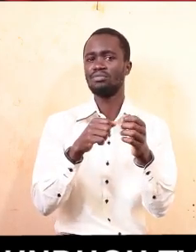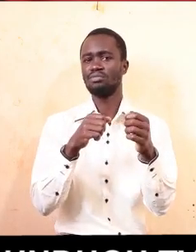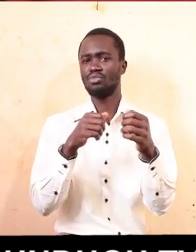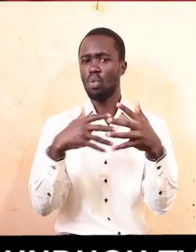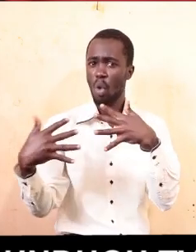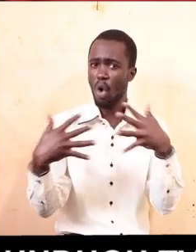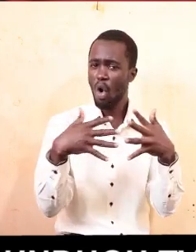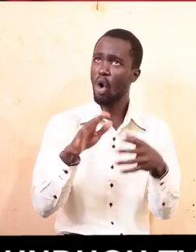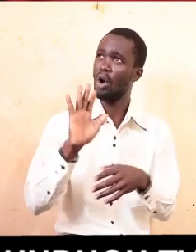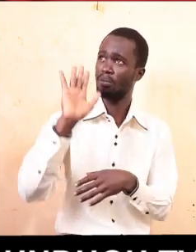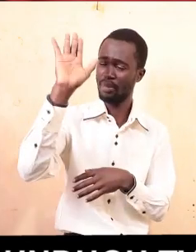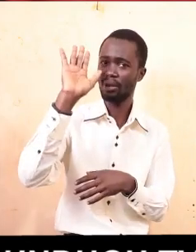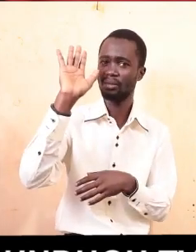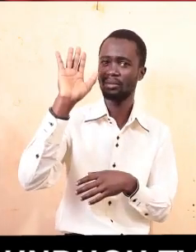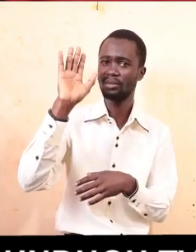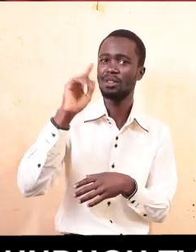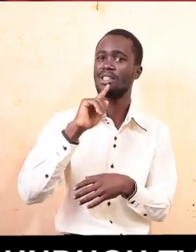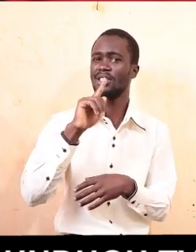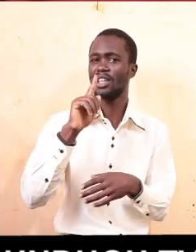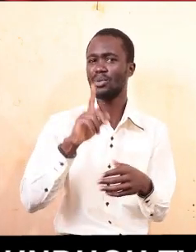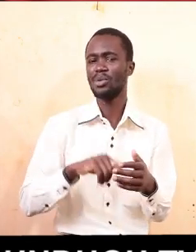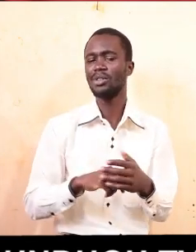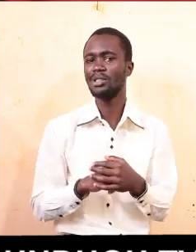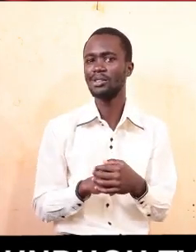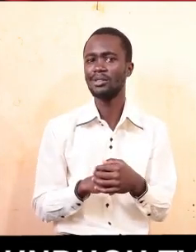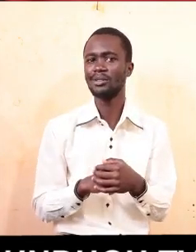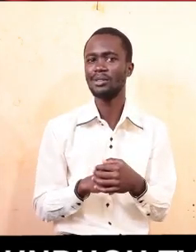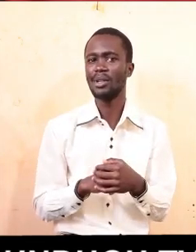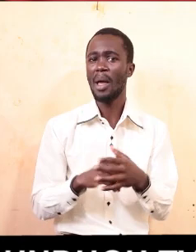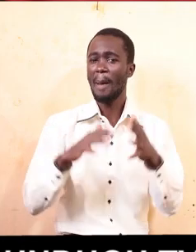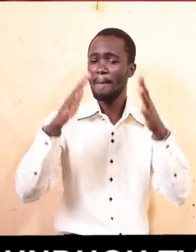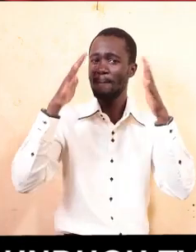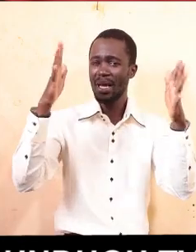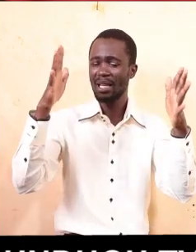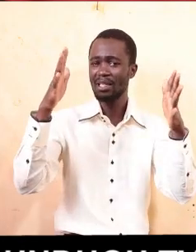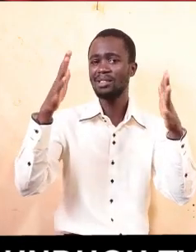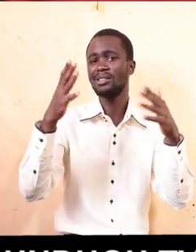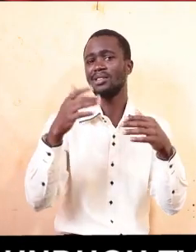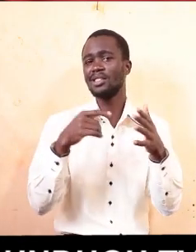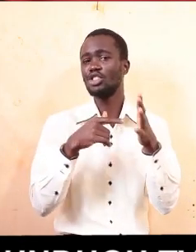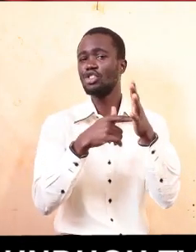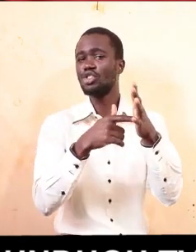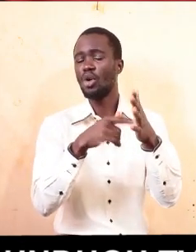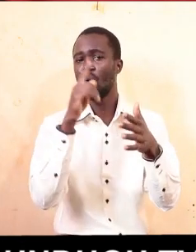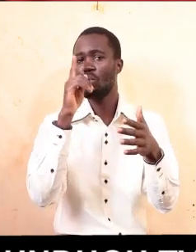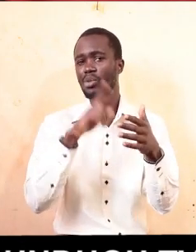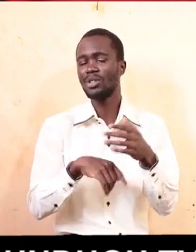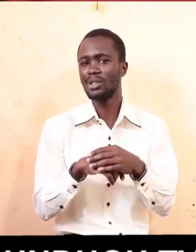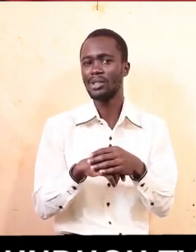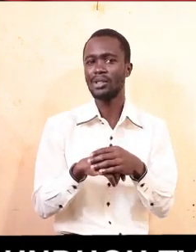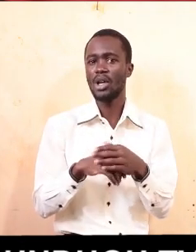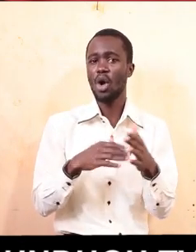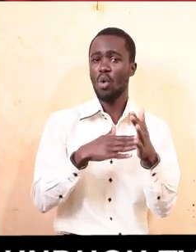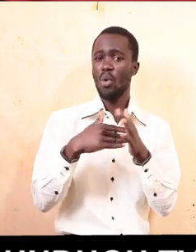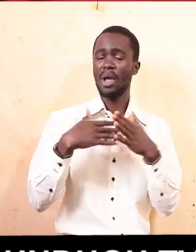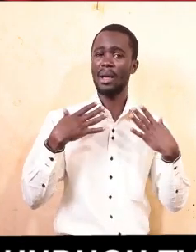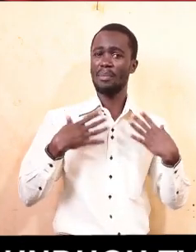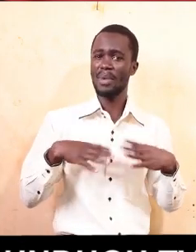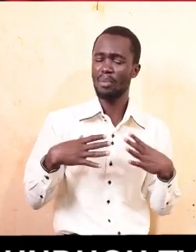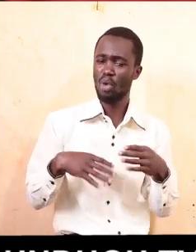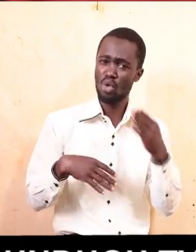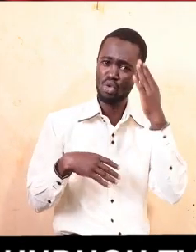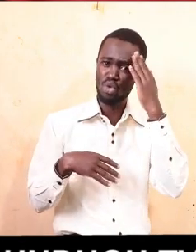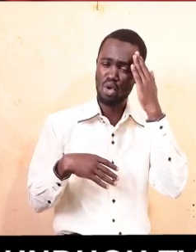Vita ni vyake. Anasema ishara kuu ya siku hiyo, wanyonge hawa wajue ya